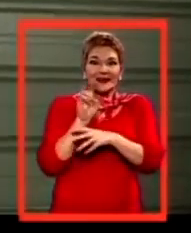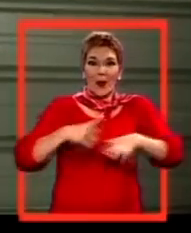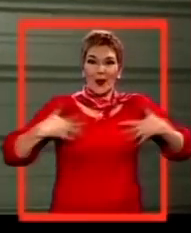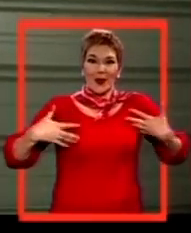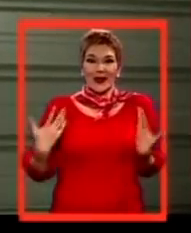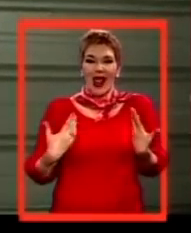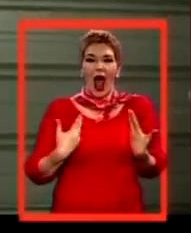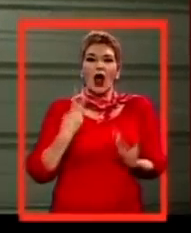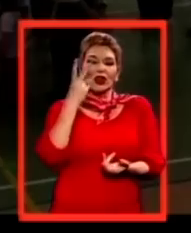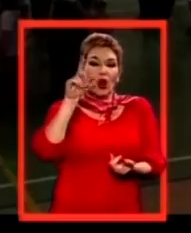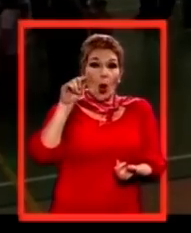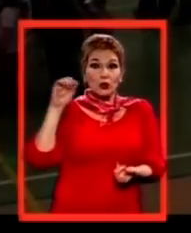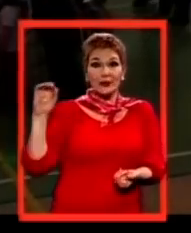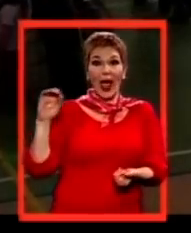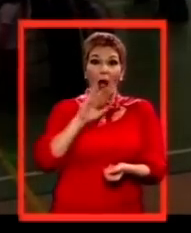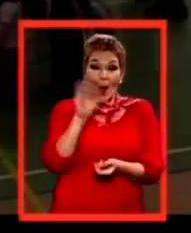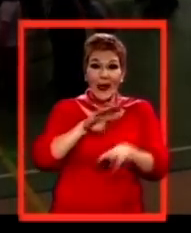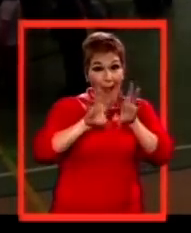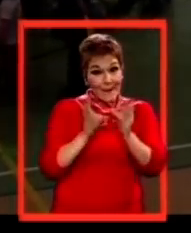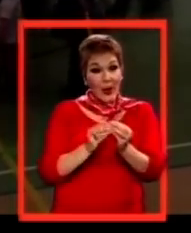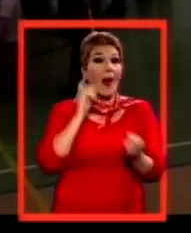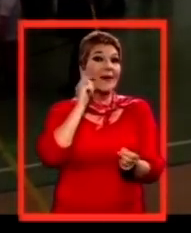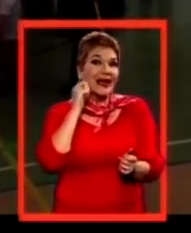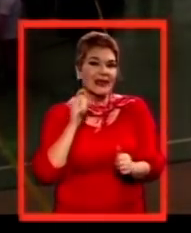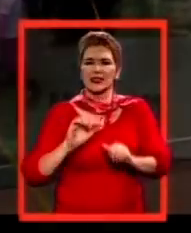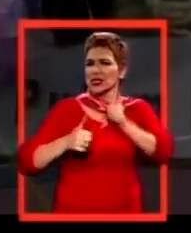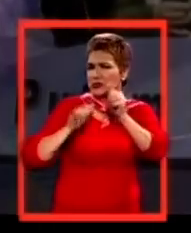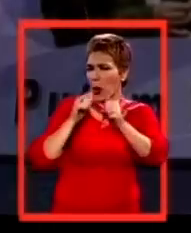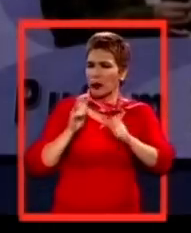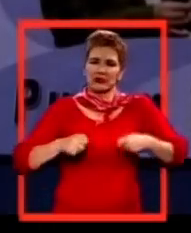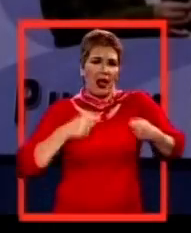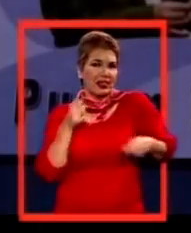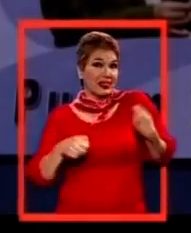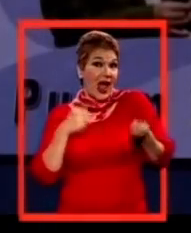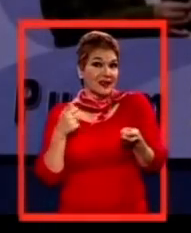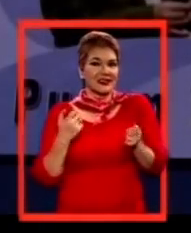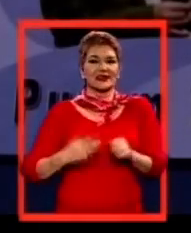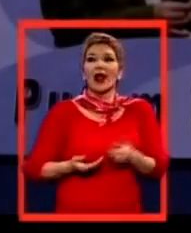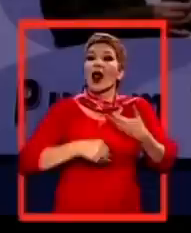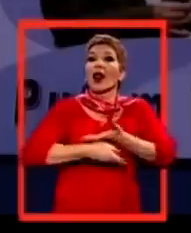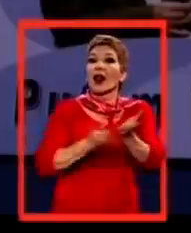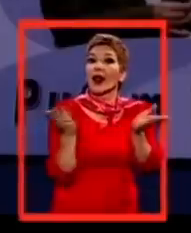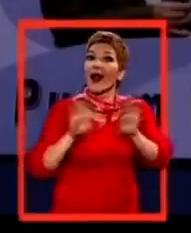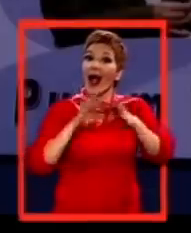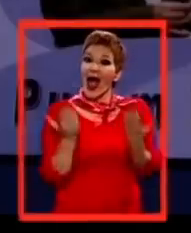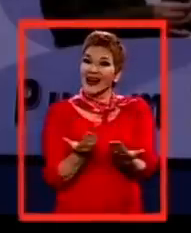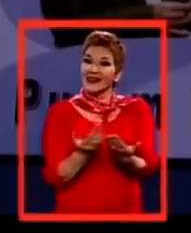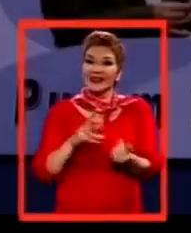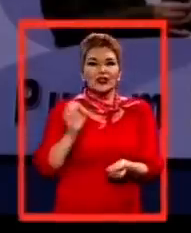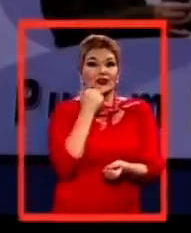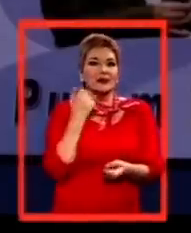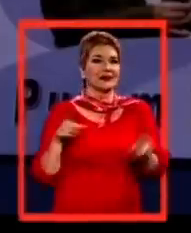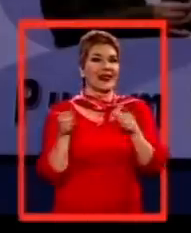150-200 de copii cu părinți, cu sport, cu dans, cu, iată, lansare de carte și